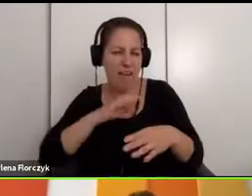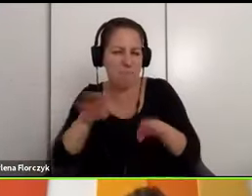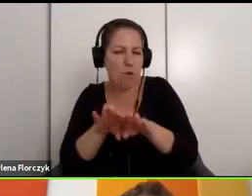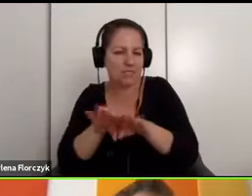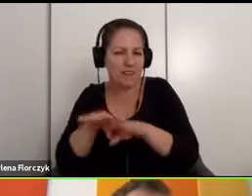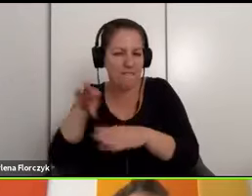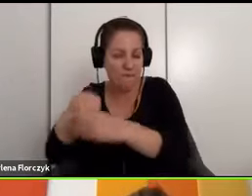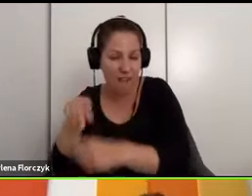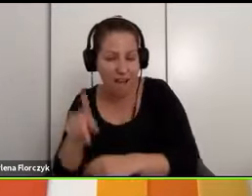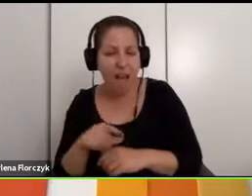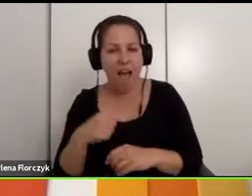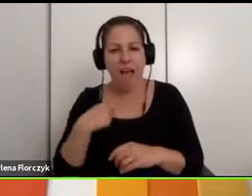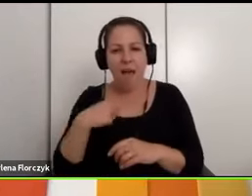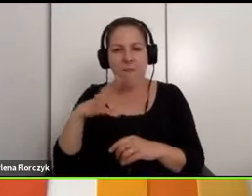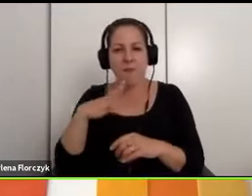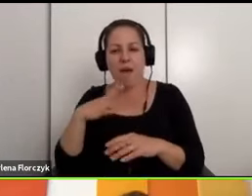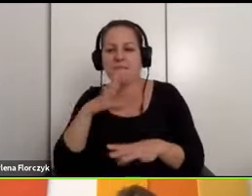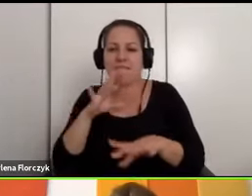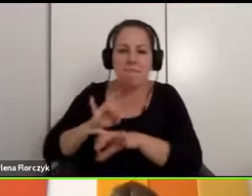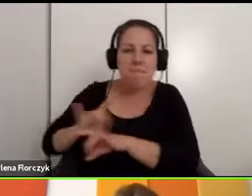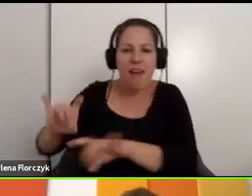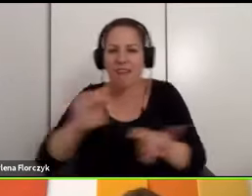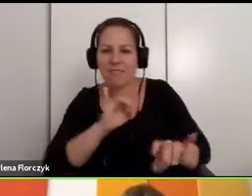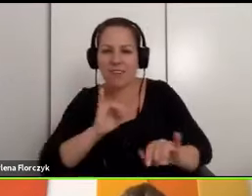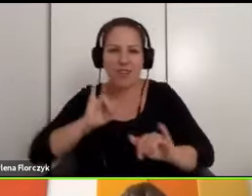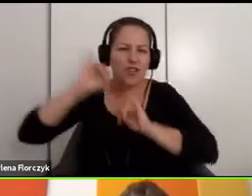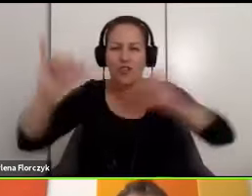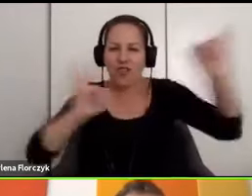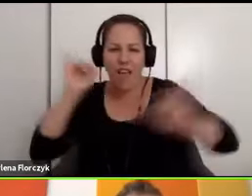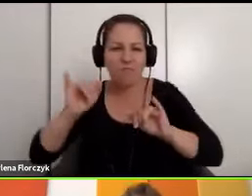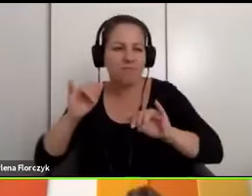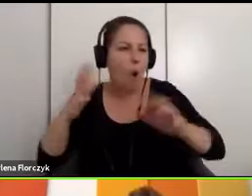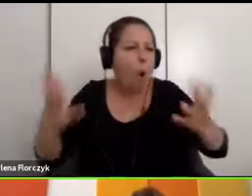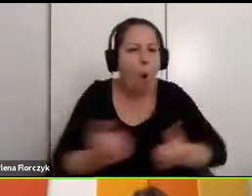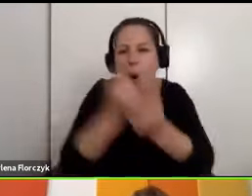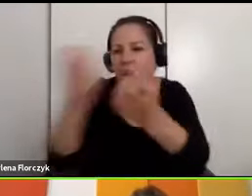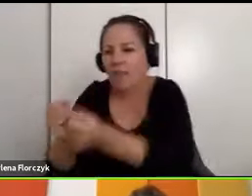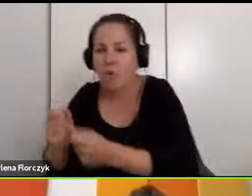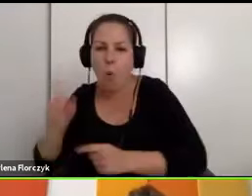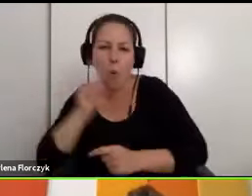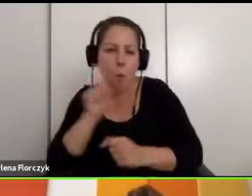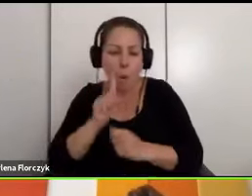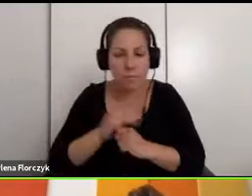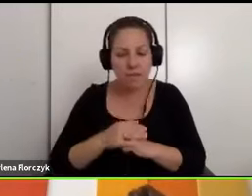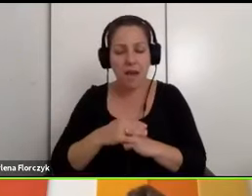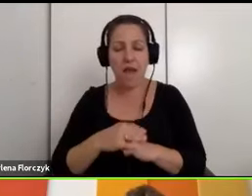zawsze byłem takim biegającym, krzyczącym, ogarniającym chłopaczkiem,